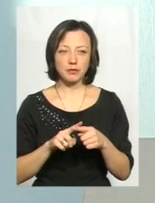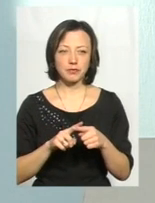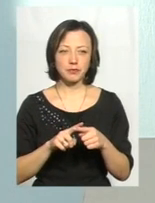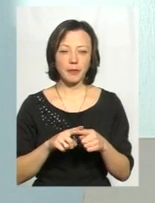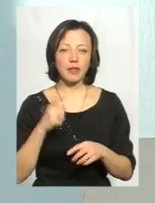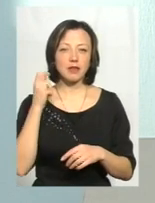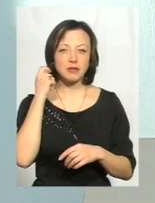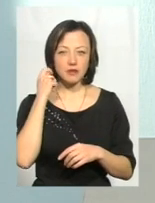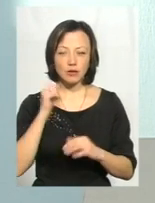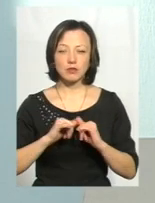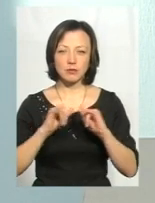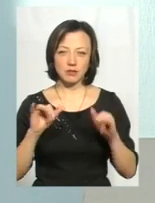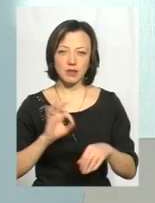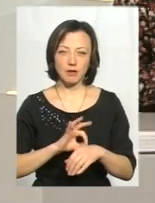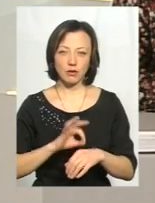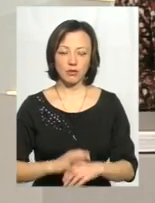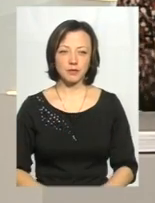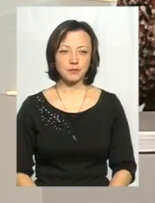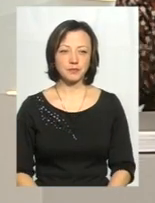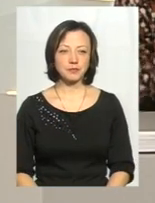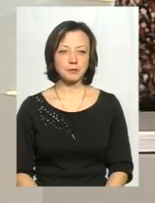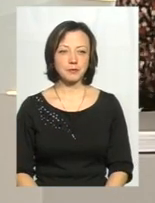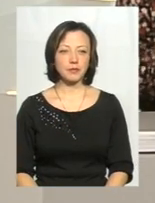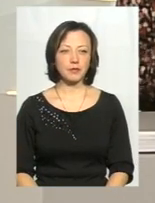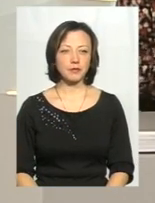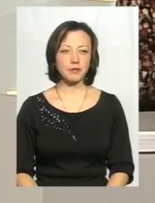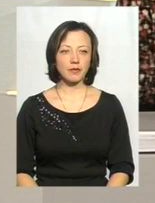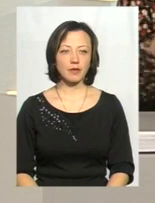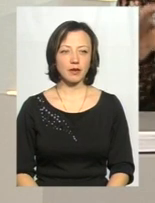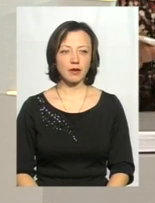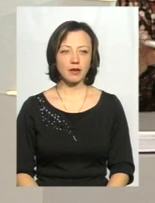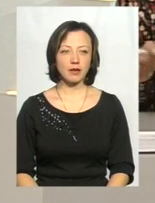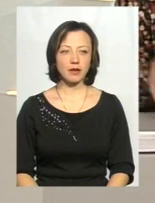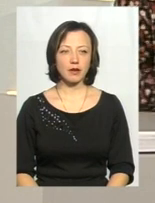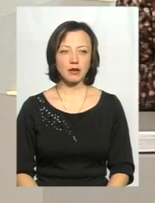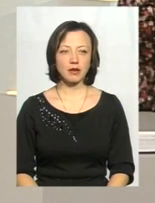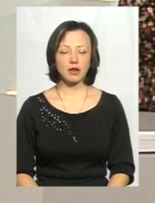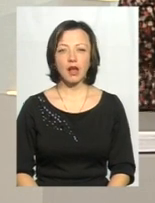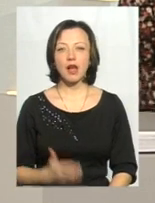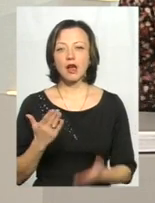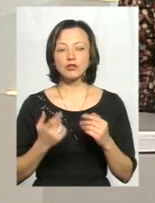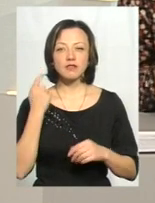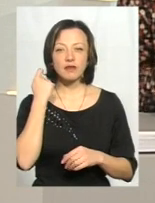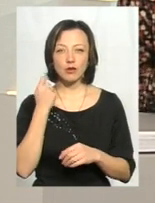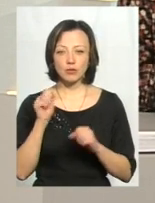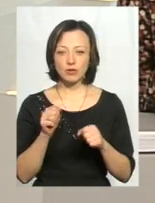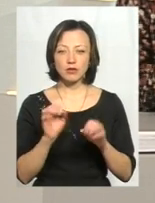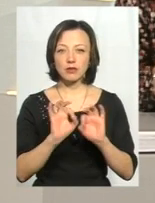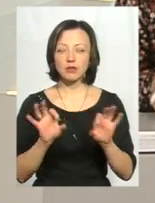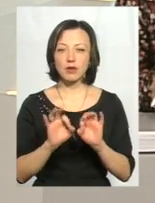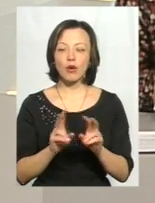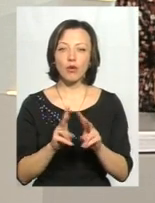скажімо, з віком росте захворюваність. Але ж все ж таки, якщо поділити на вікові проміжки, ви можете розказати, от для кого